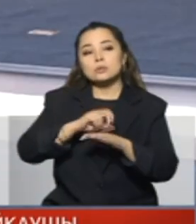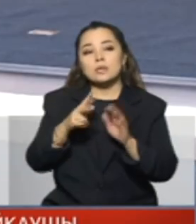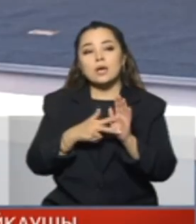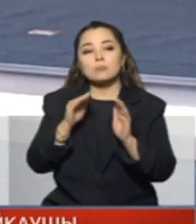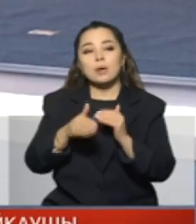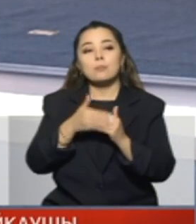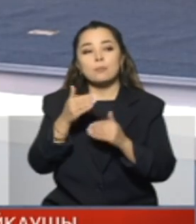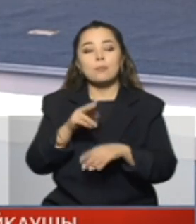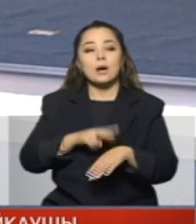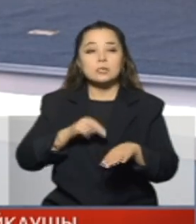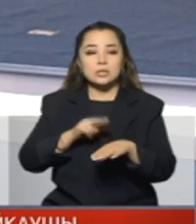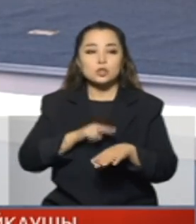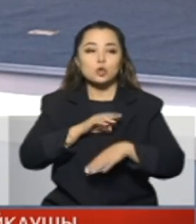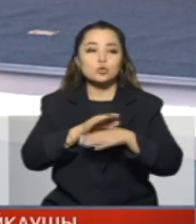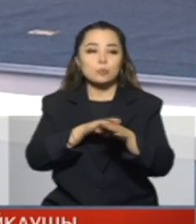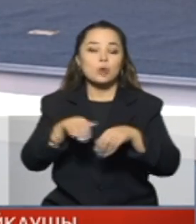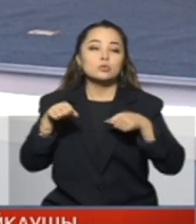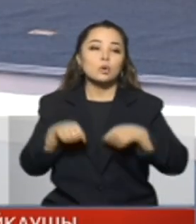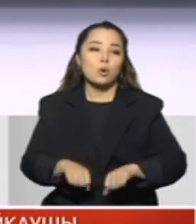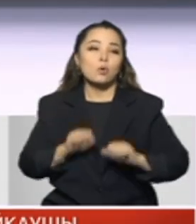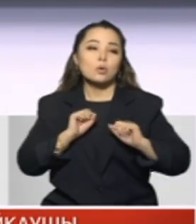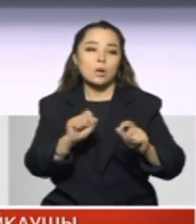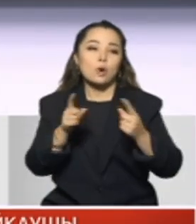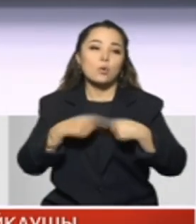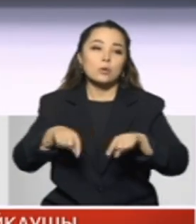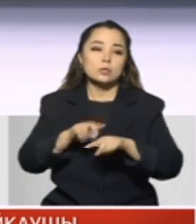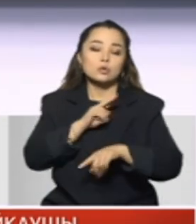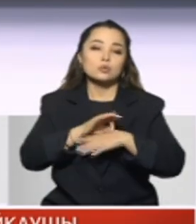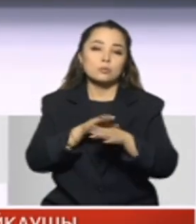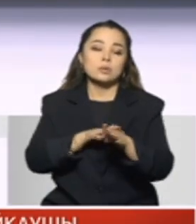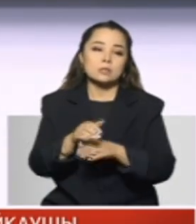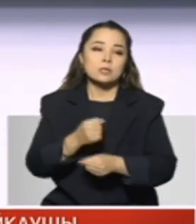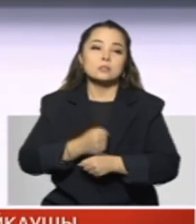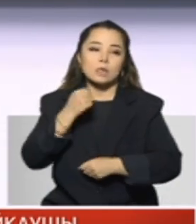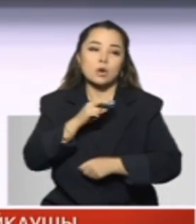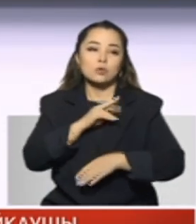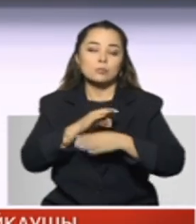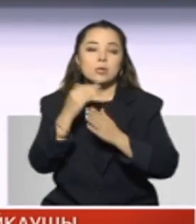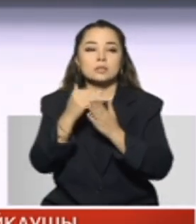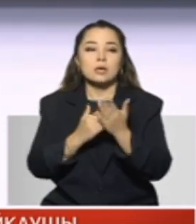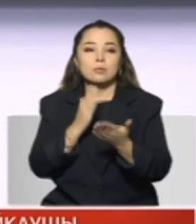полицей жұмылдырылған. Бүгін құқық қорғау органдары күшейтілген режимде жұмыс істеп жатыр.